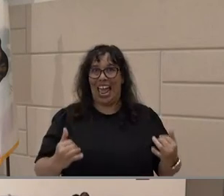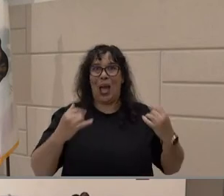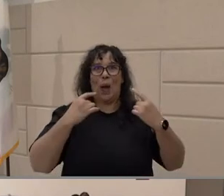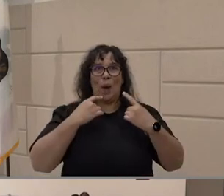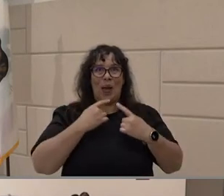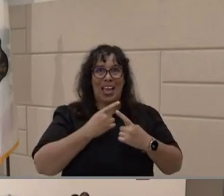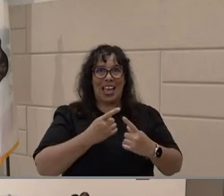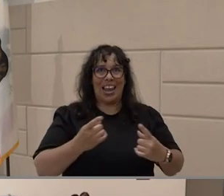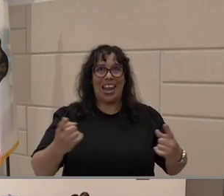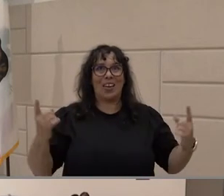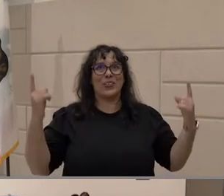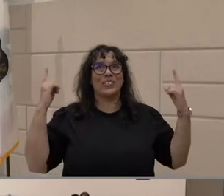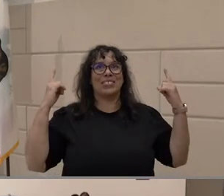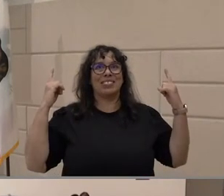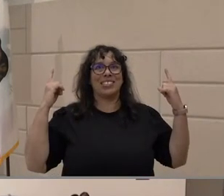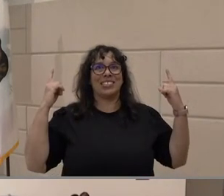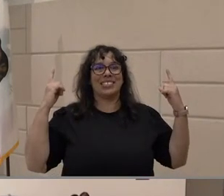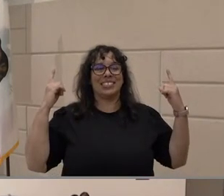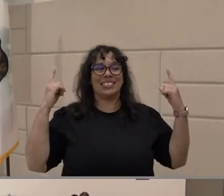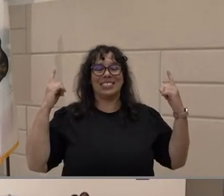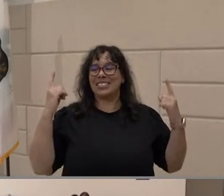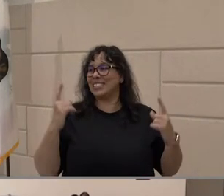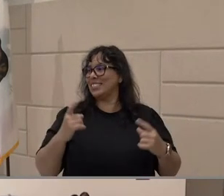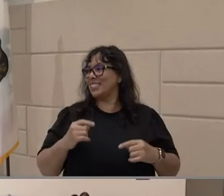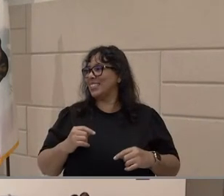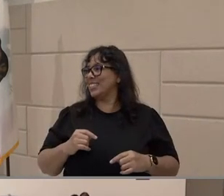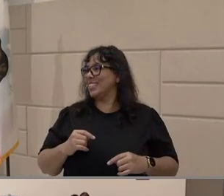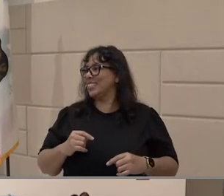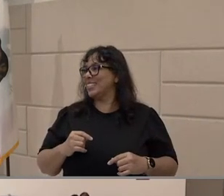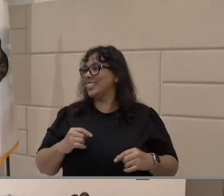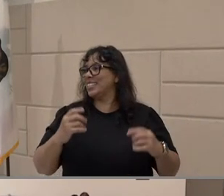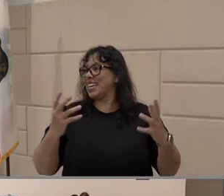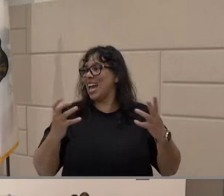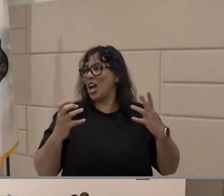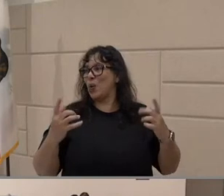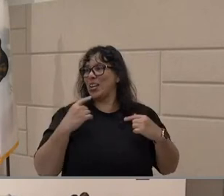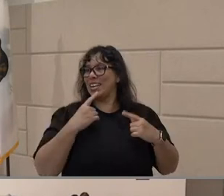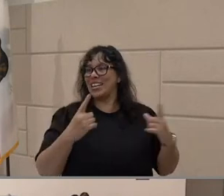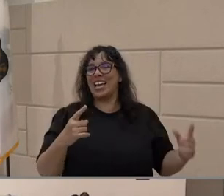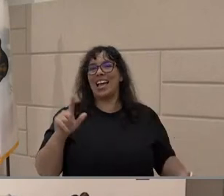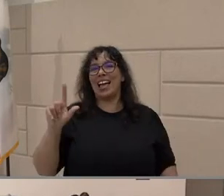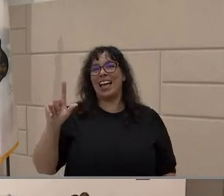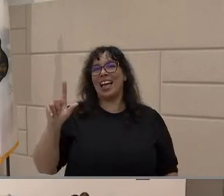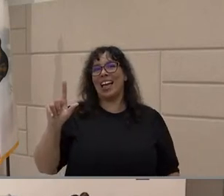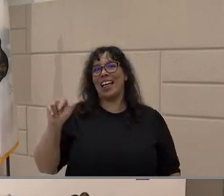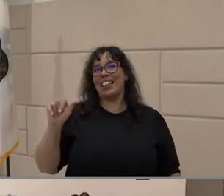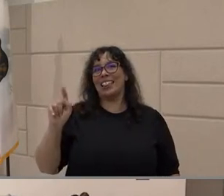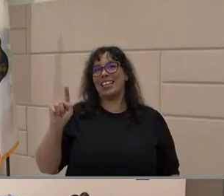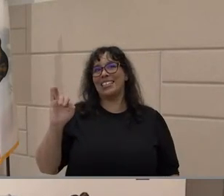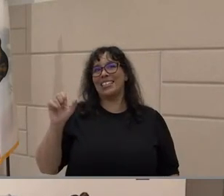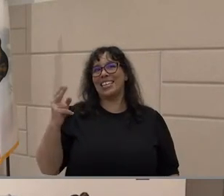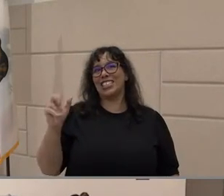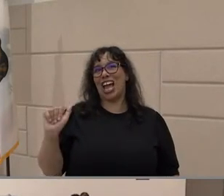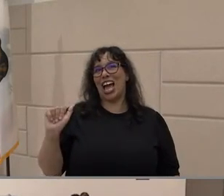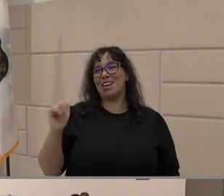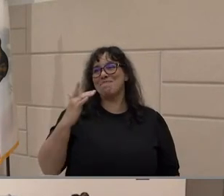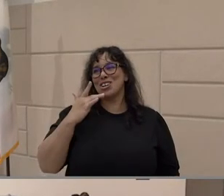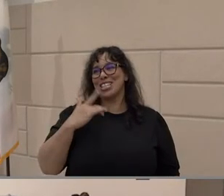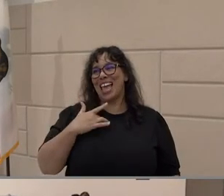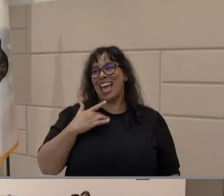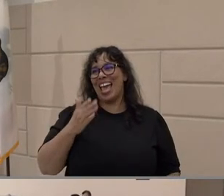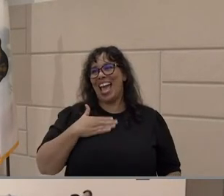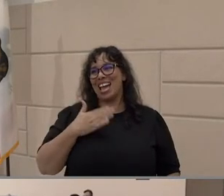ឥឡូវនេះមានសេចក្តីពីសម្រាប់ធ្វើសេចក្តីថ្លែងប្រកាសថ្ងៃនេះគឺជាថ្ងៃកំណើតរបស់អ្នក